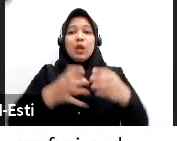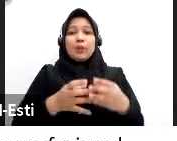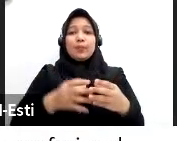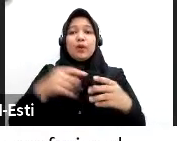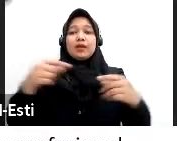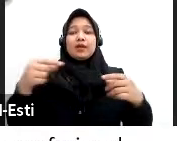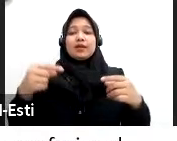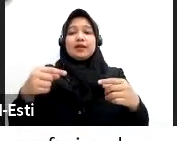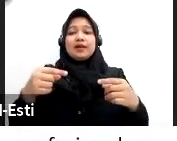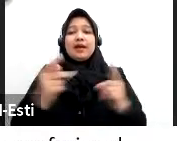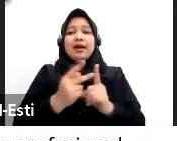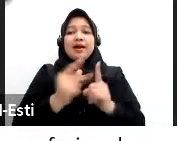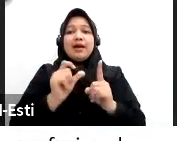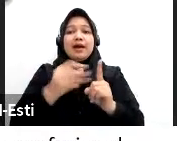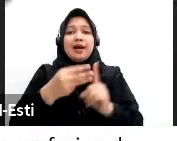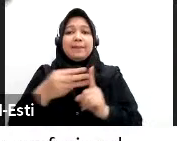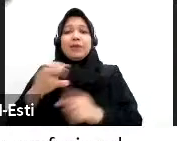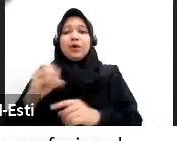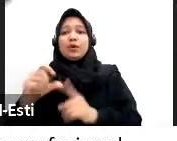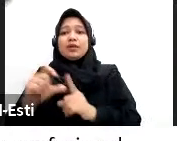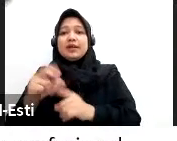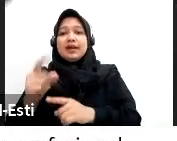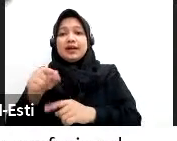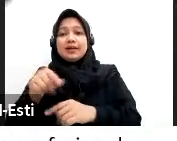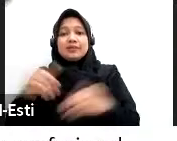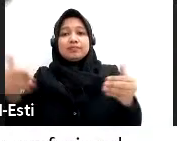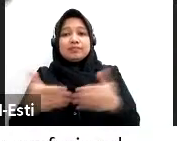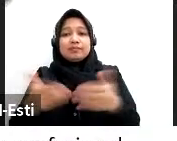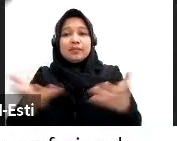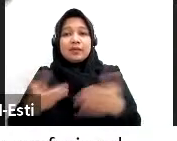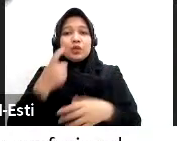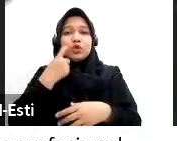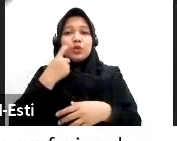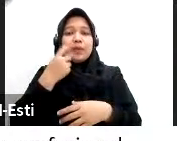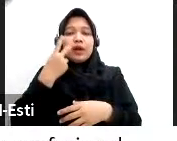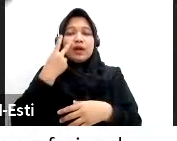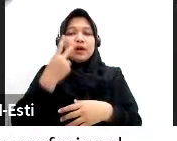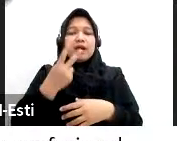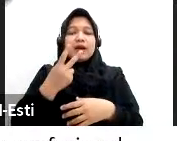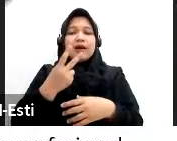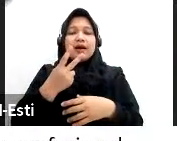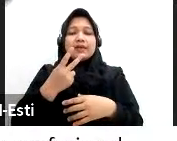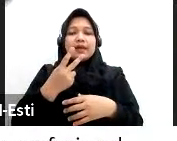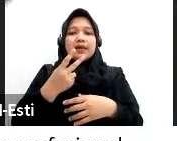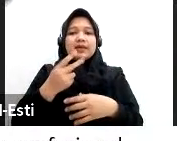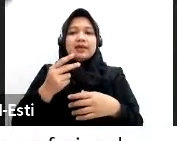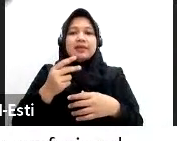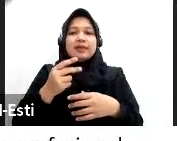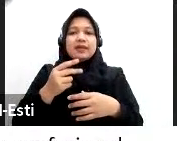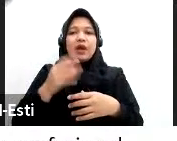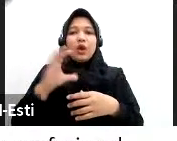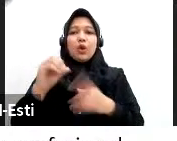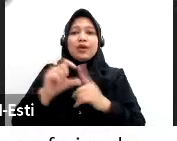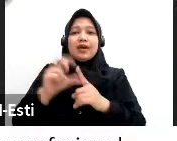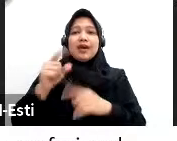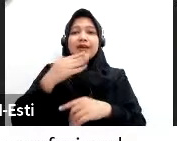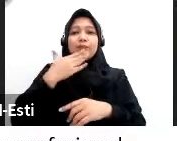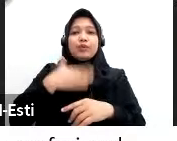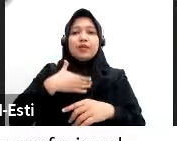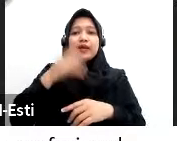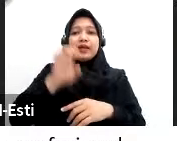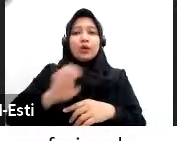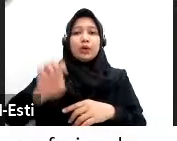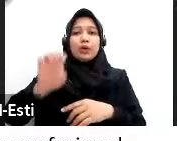Bapak Ibu bisa temukan ketika coba mengakses platform ojear milik Uni Eropa atau